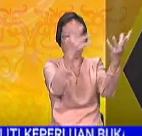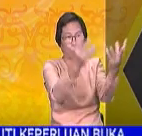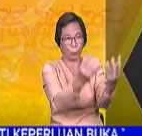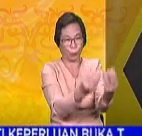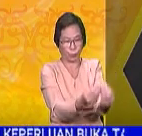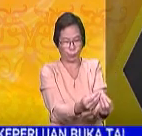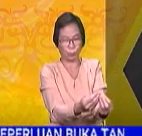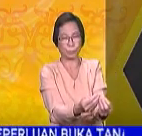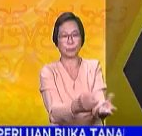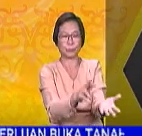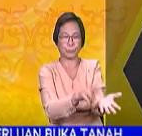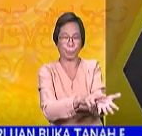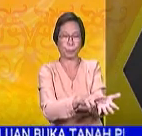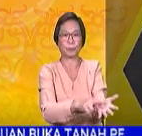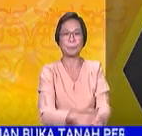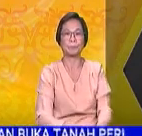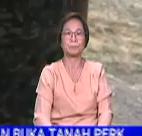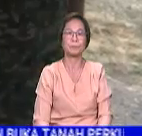penurunan